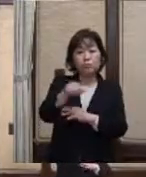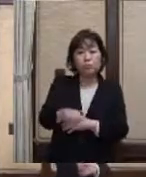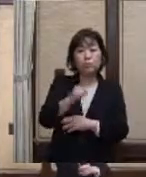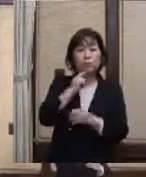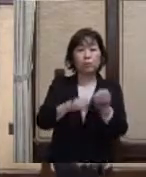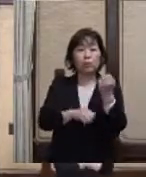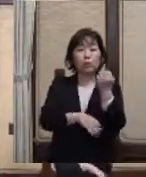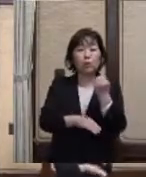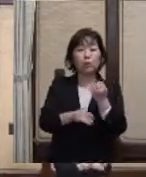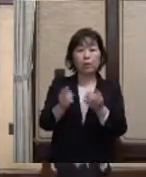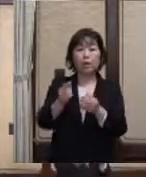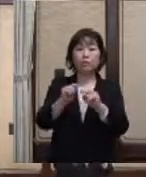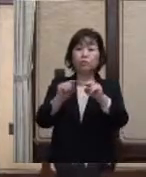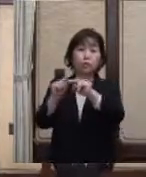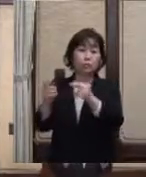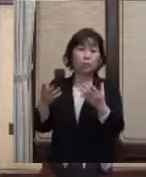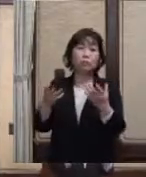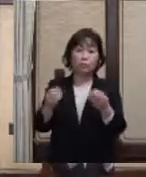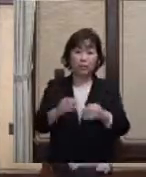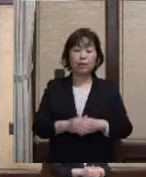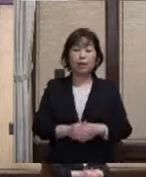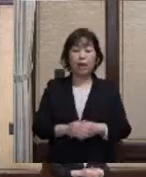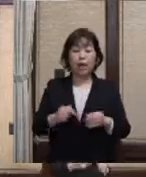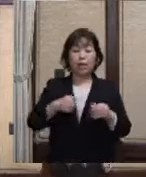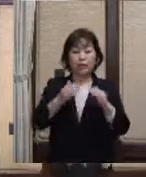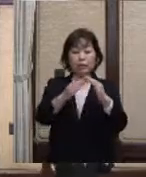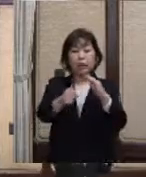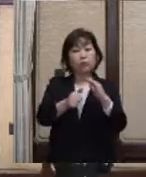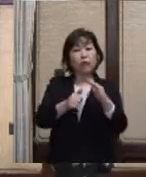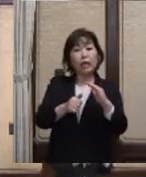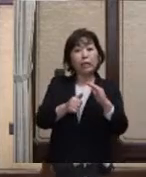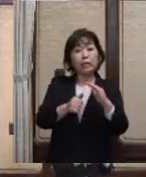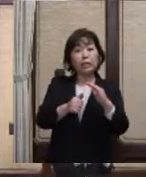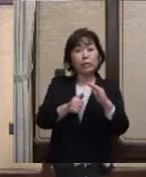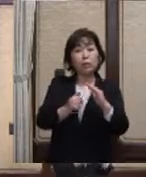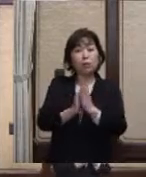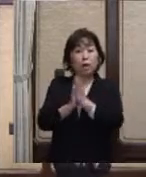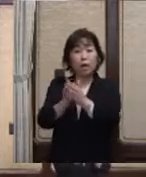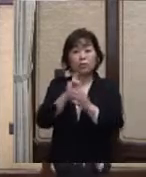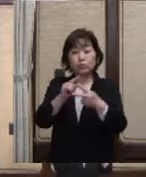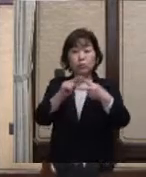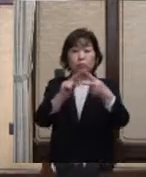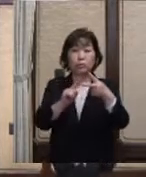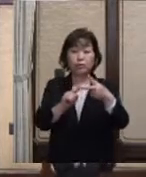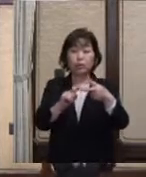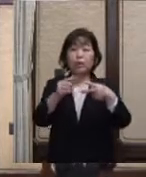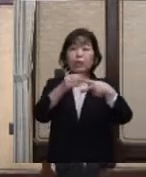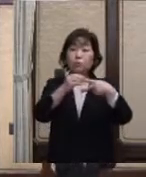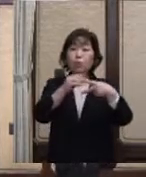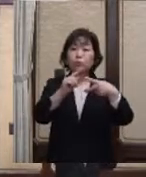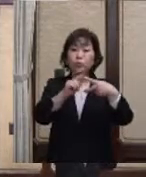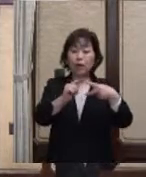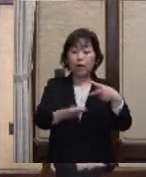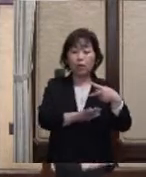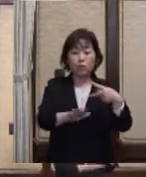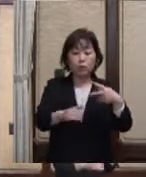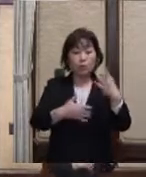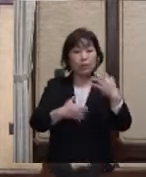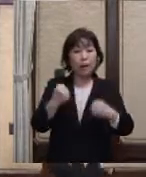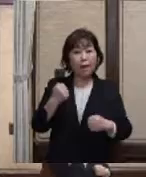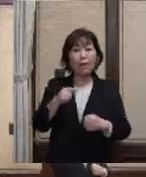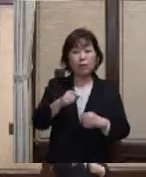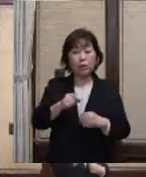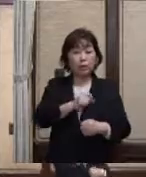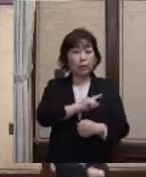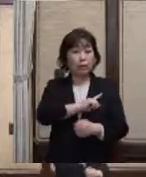として通知をしております。で、自宅待機を要請いたしますのは2つ。1つは、児童生徒等に